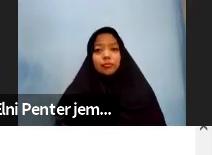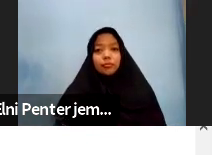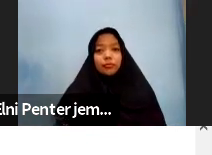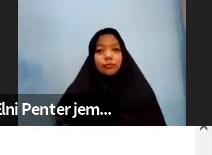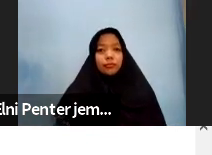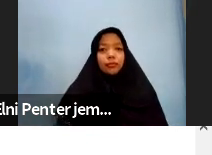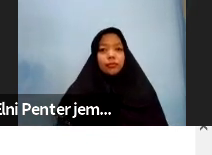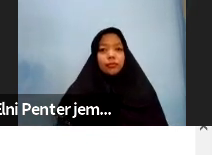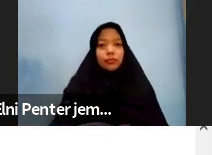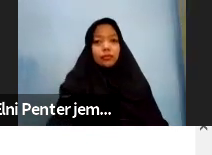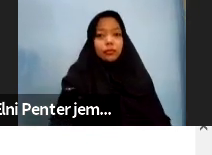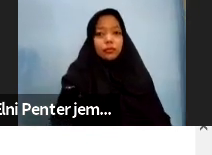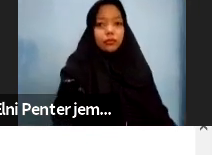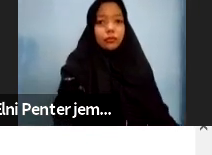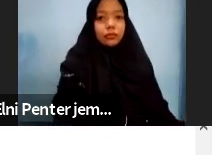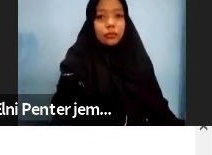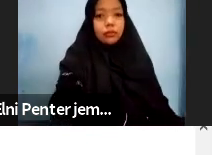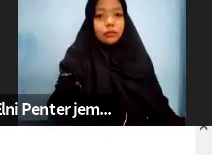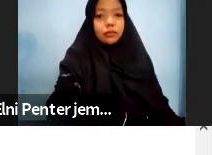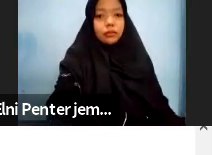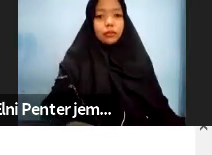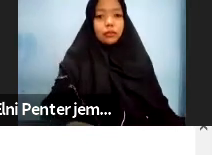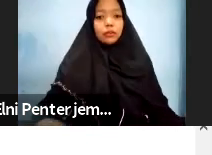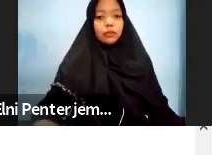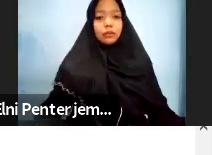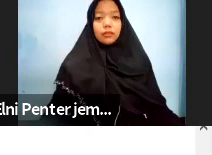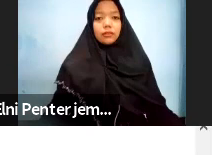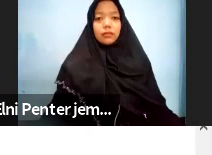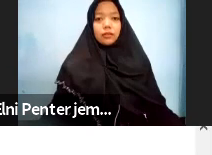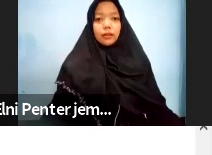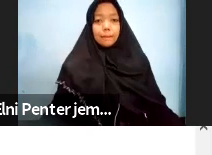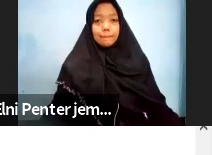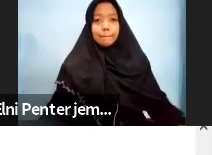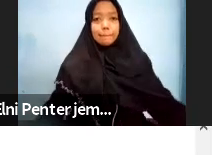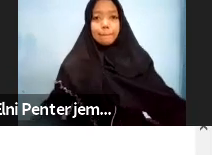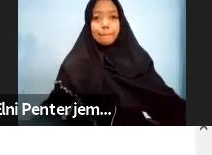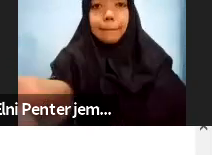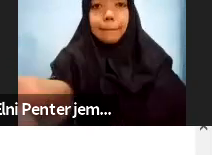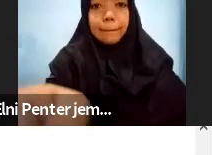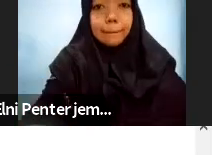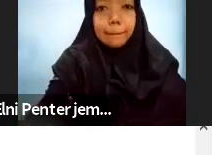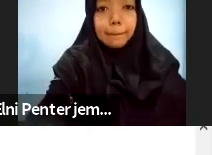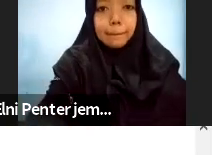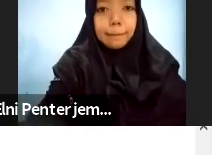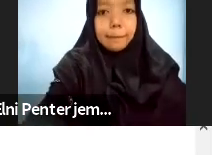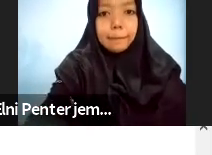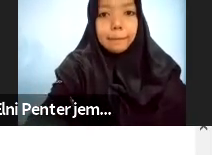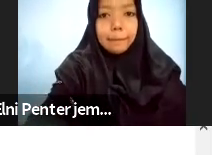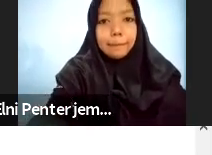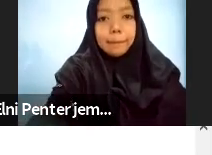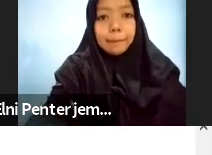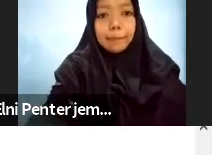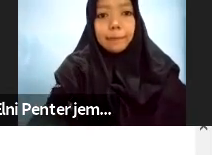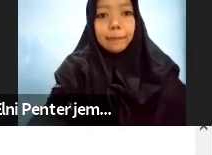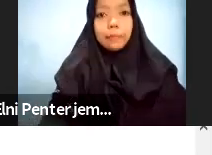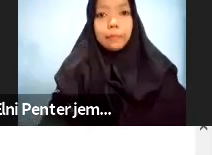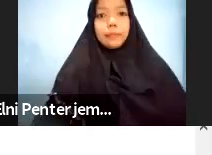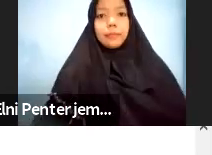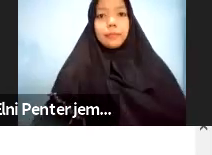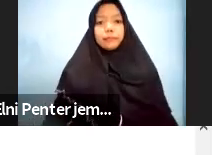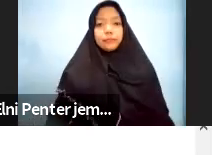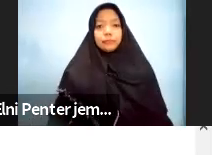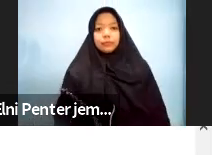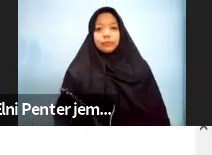ini ada Pesawat lewat Terima kasih standing menunjuk dan melihat sejarah